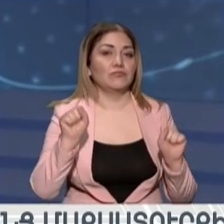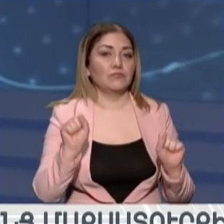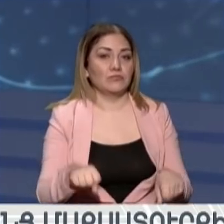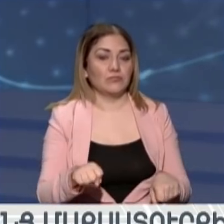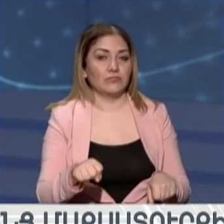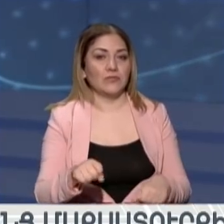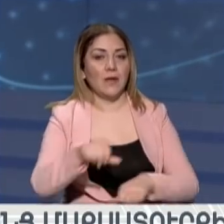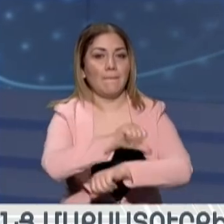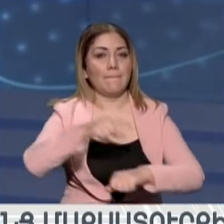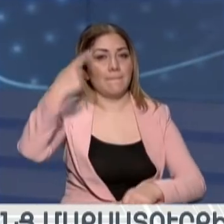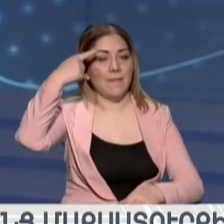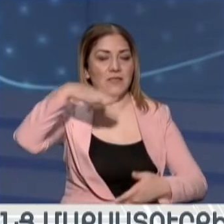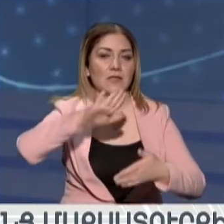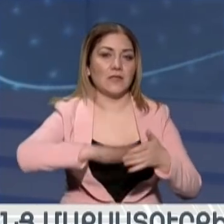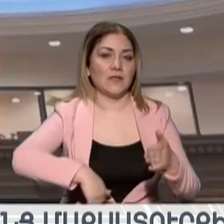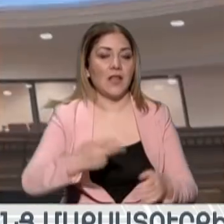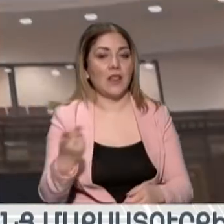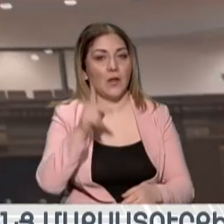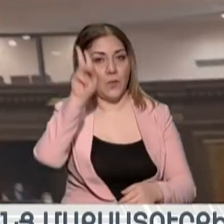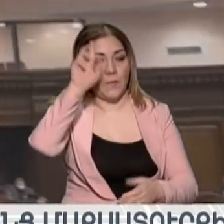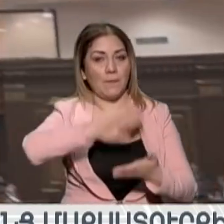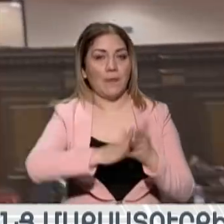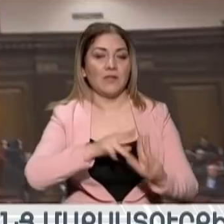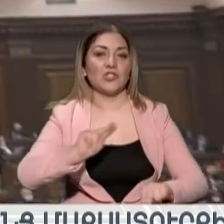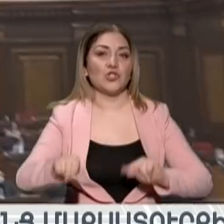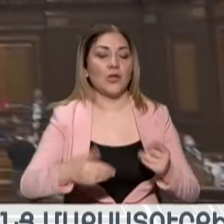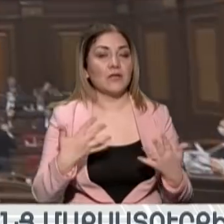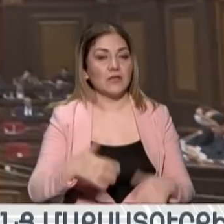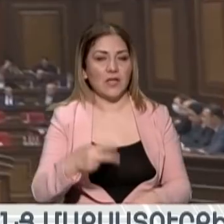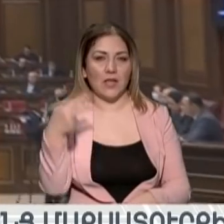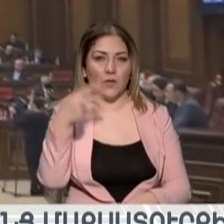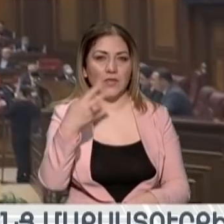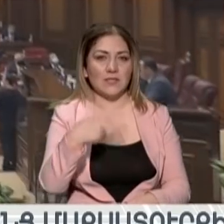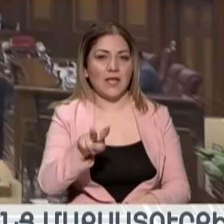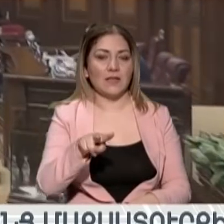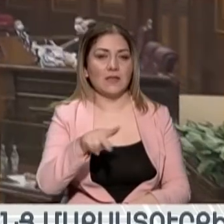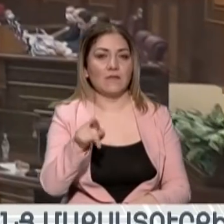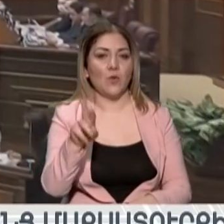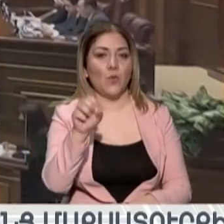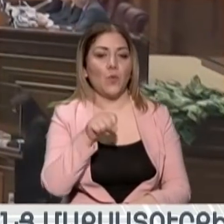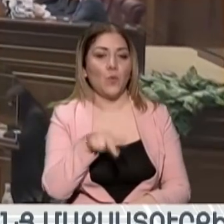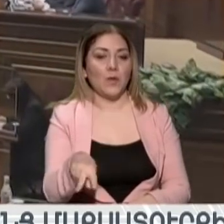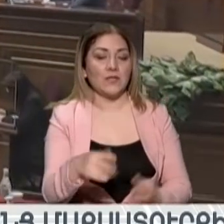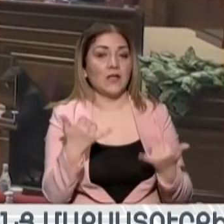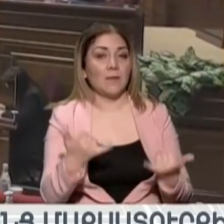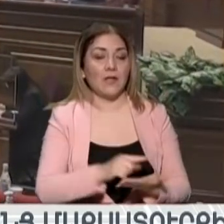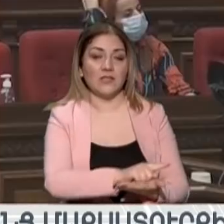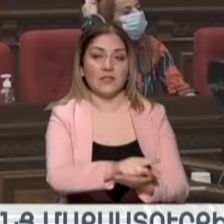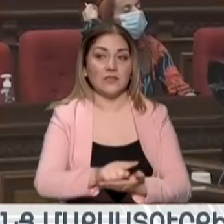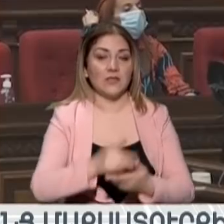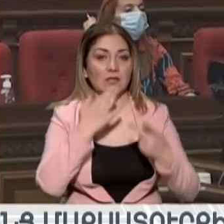ներմուծվել առանց մաքսատուրքի։ Երկու երկրները համաձայնագիրը ստորագրել են դեռ 2020-ի հուլիսին, իսկ այսօր խորհրդանը